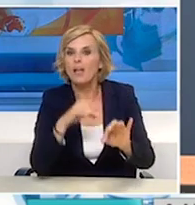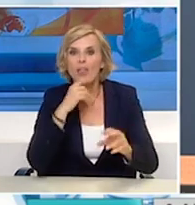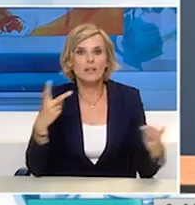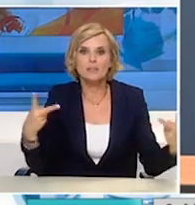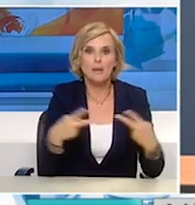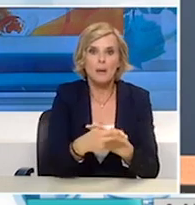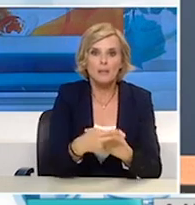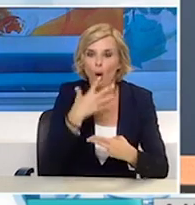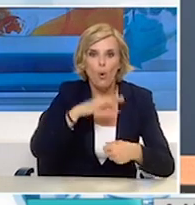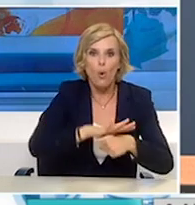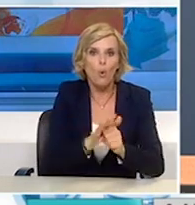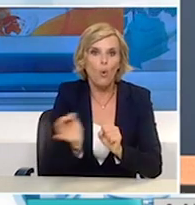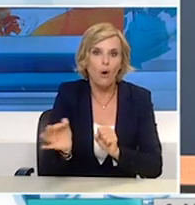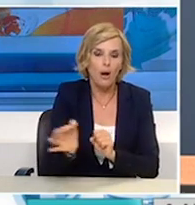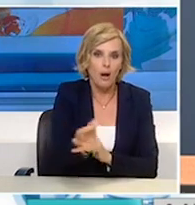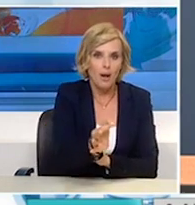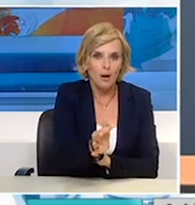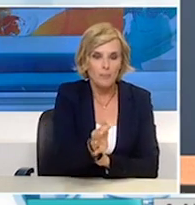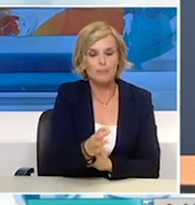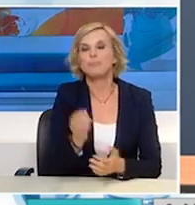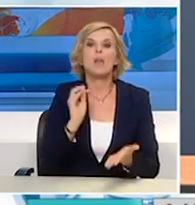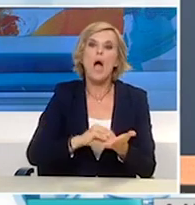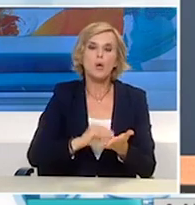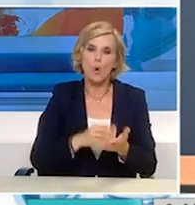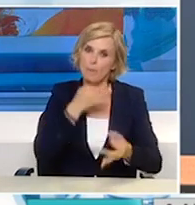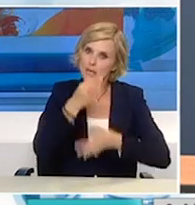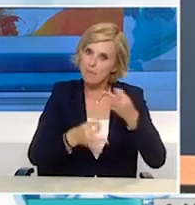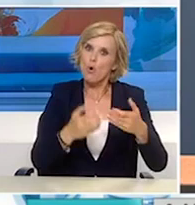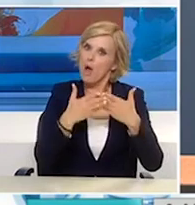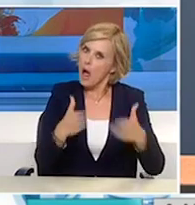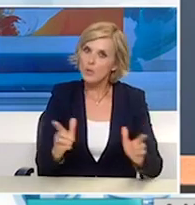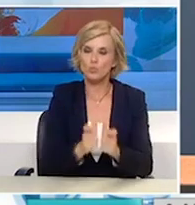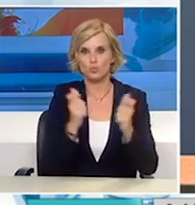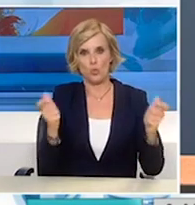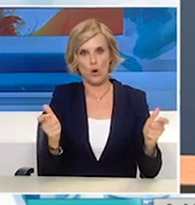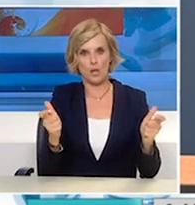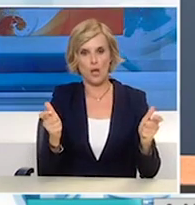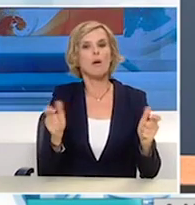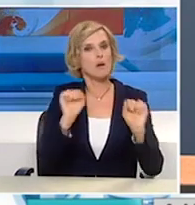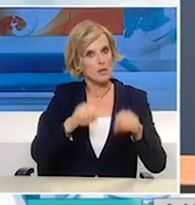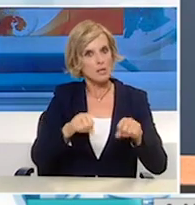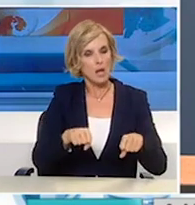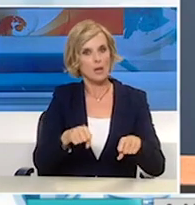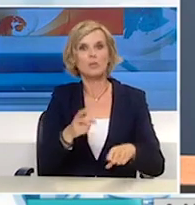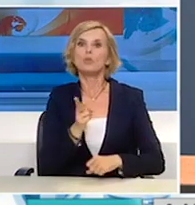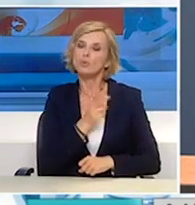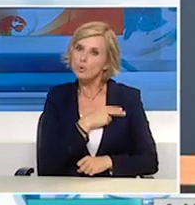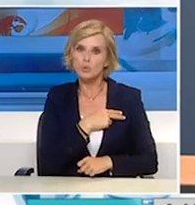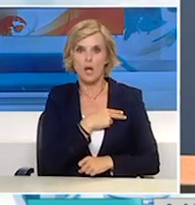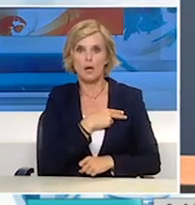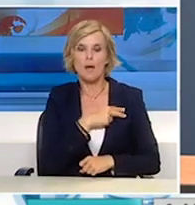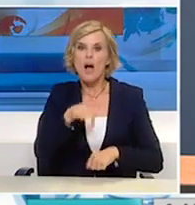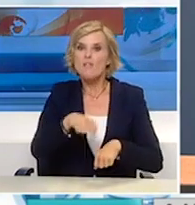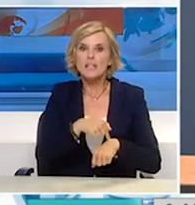κάποια άλλα επιχειρήματα που λειτουργούν υπέρ του ανοίγματος των σχολείων. Πρώτον, υπάρχει μια κρυφή ανισότητα στη μάθηση